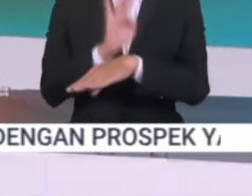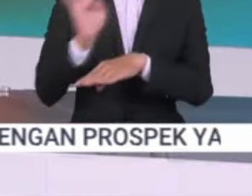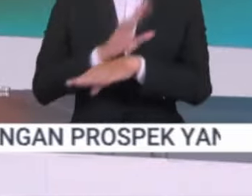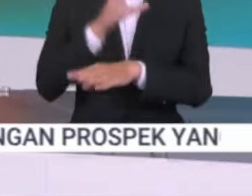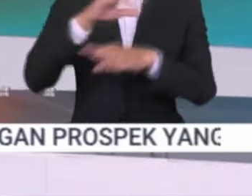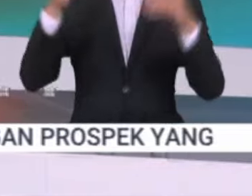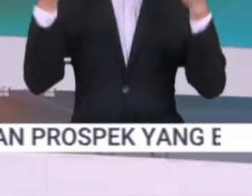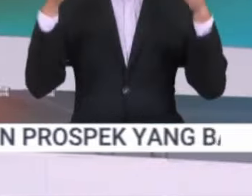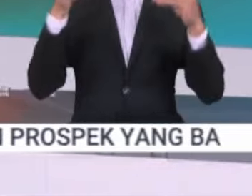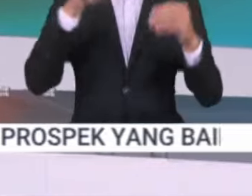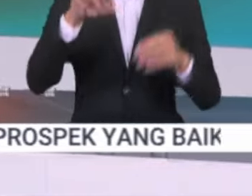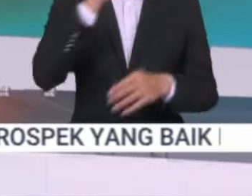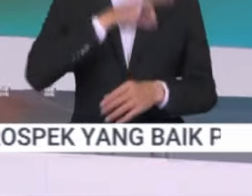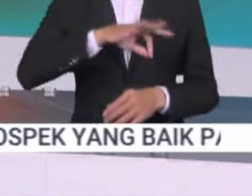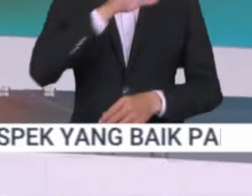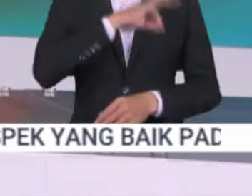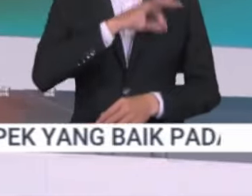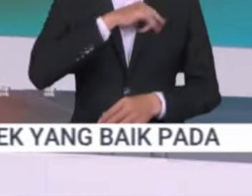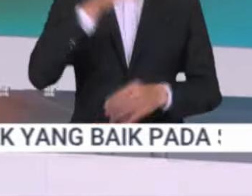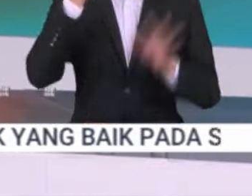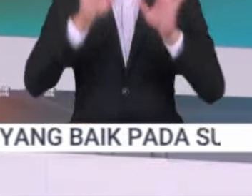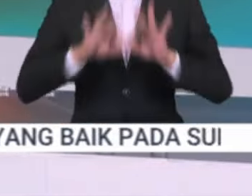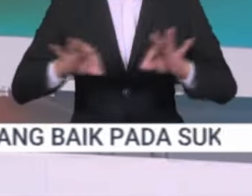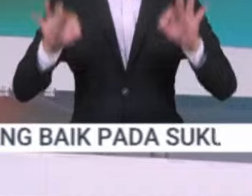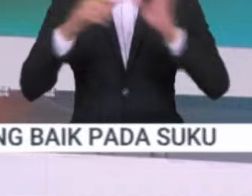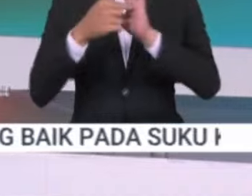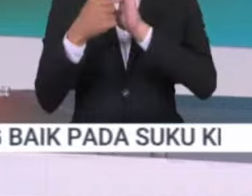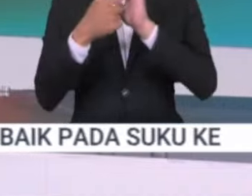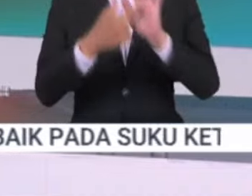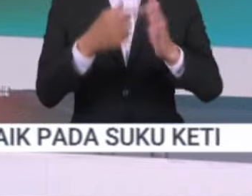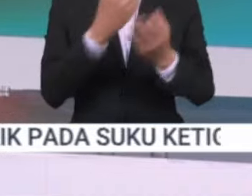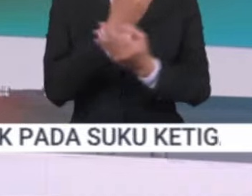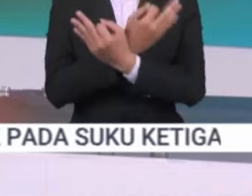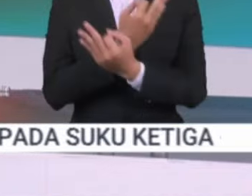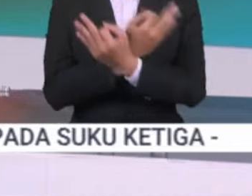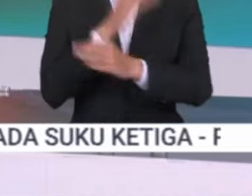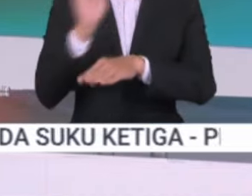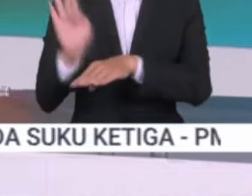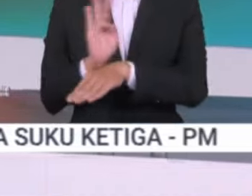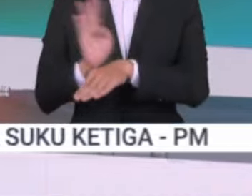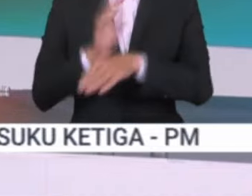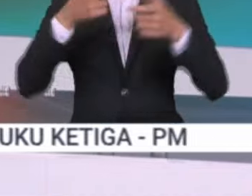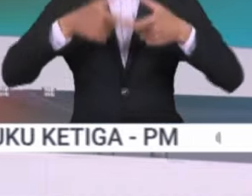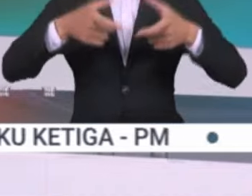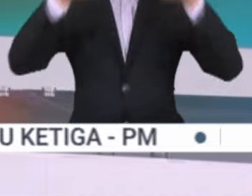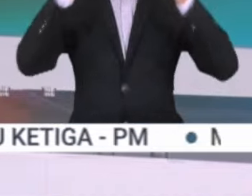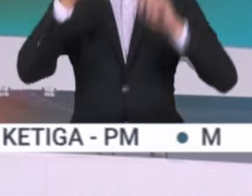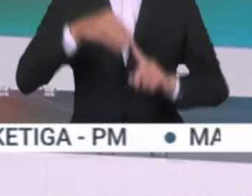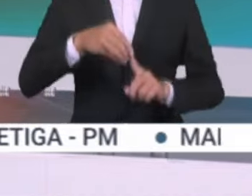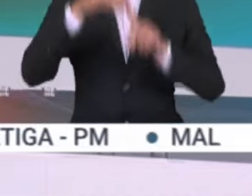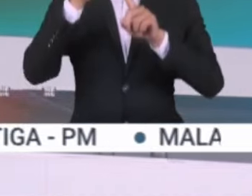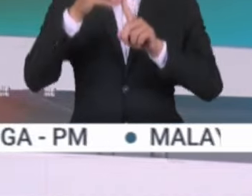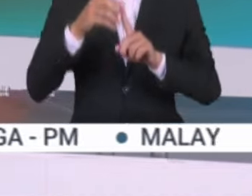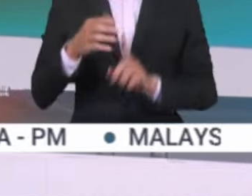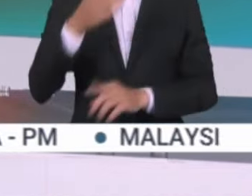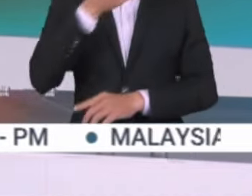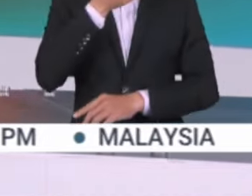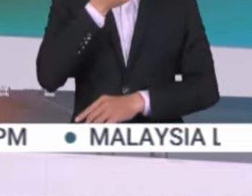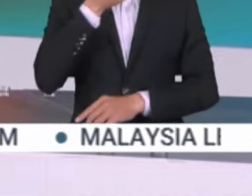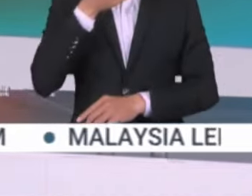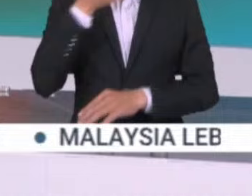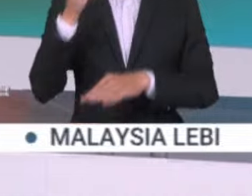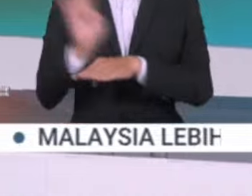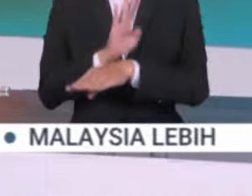Perusahaan dan perdagangan memainkan peranan penting dalam mencorak ekonomi Kluang. Di mahkota khususnya, usahawan beliau merupakan